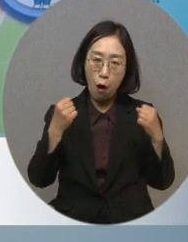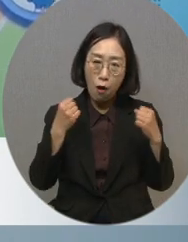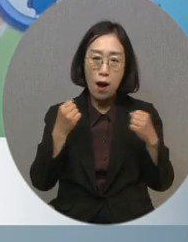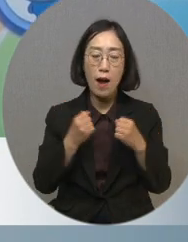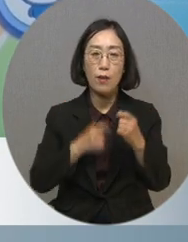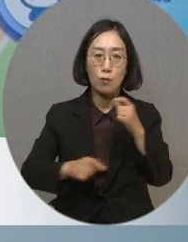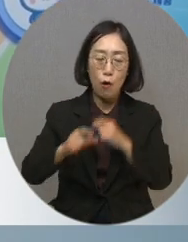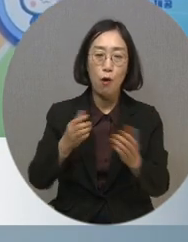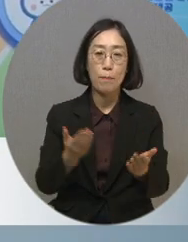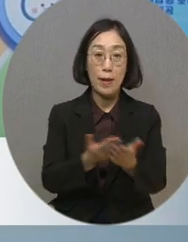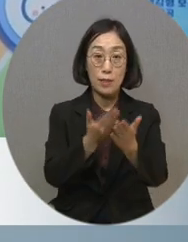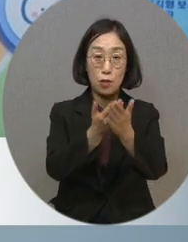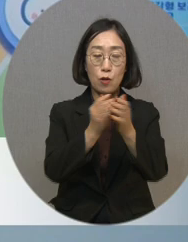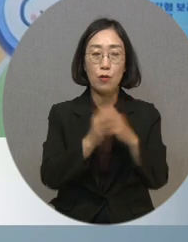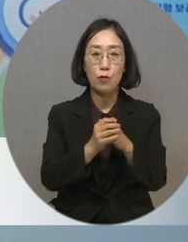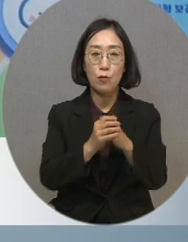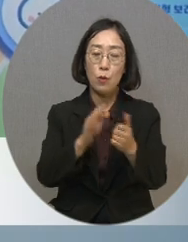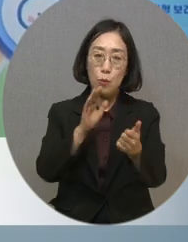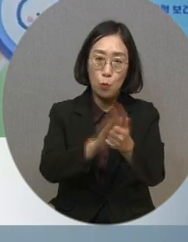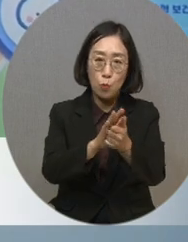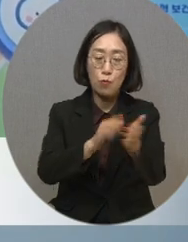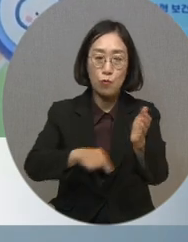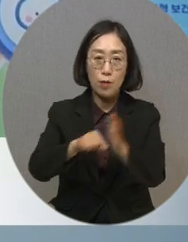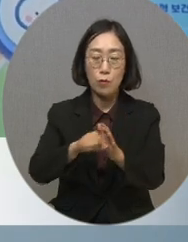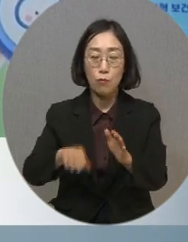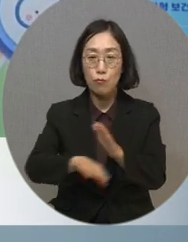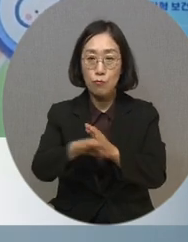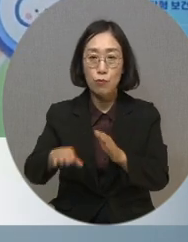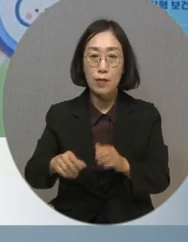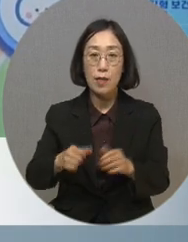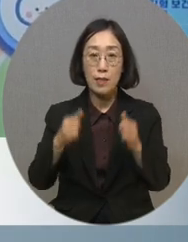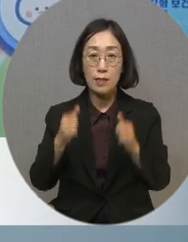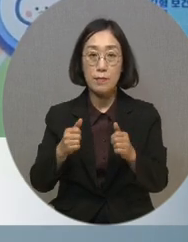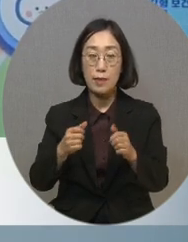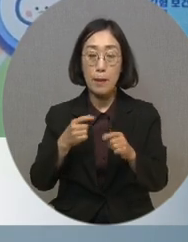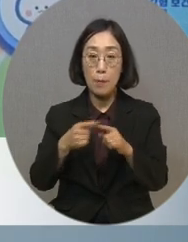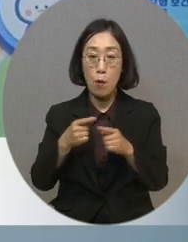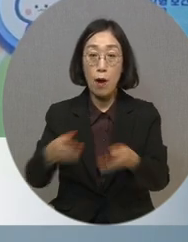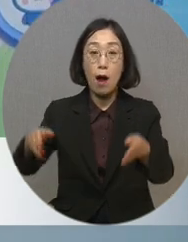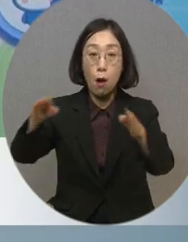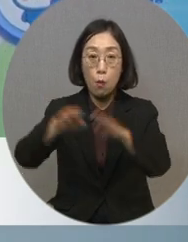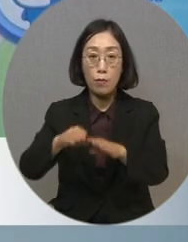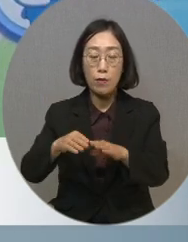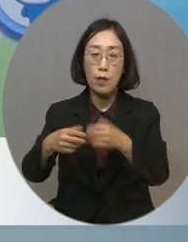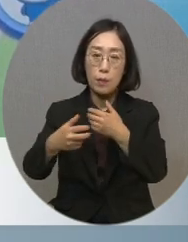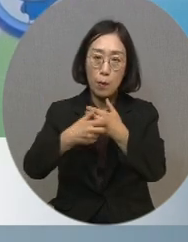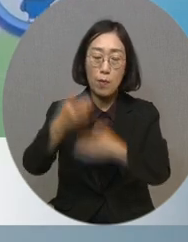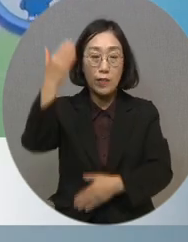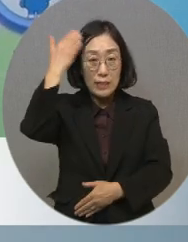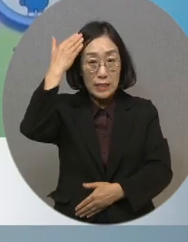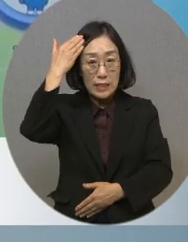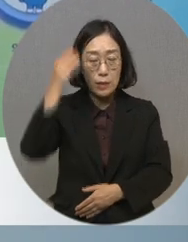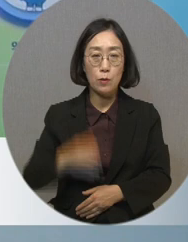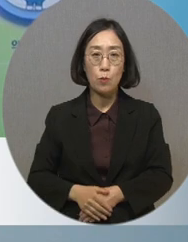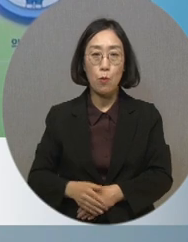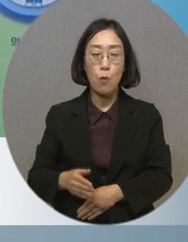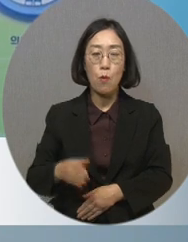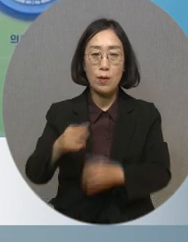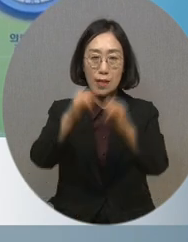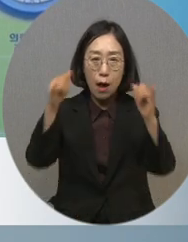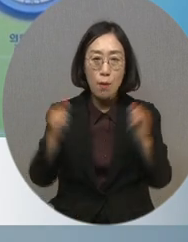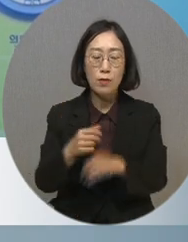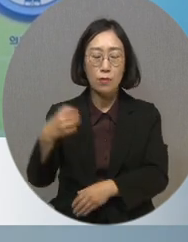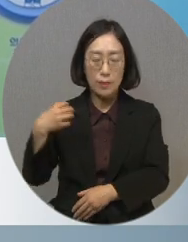건강증진 이런 거를 위해서 저희 심사평가원이 가진 전문적 의료지식, 공공기관으로서의 사회적